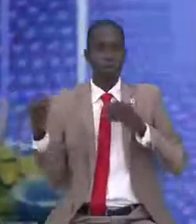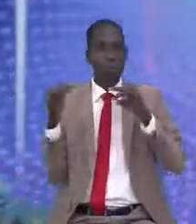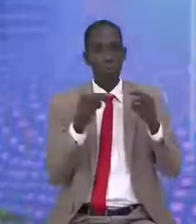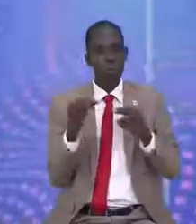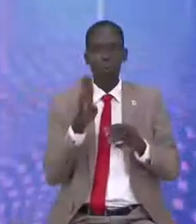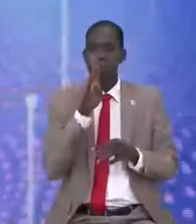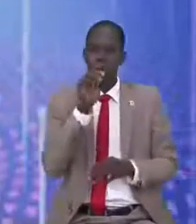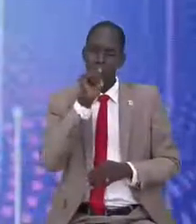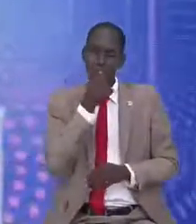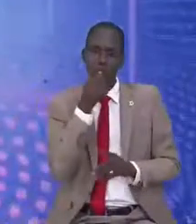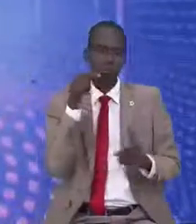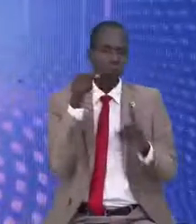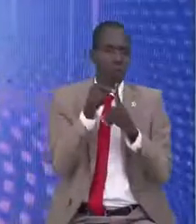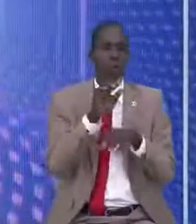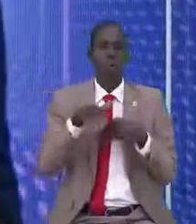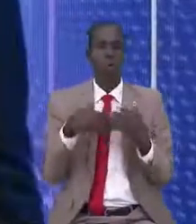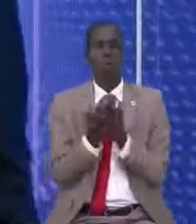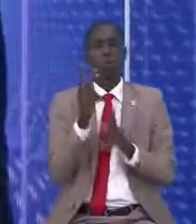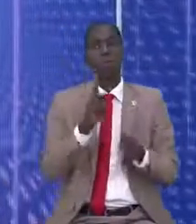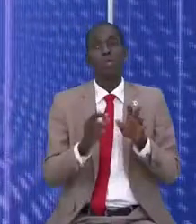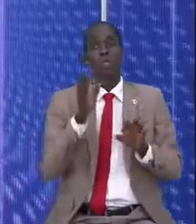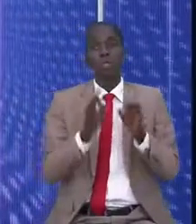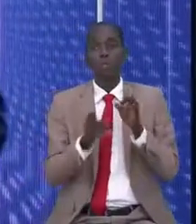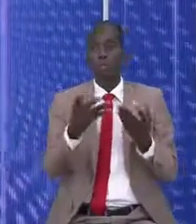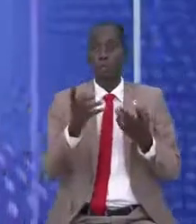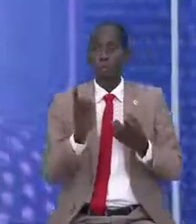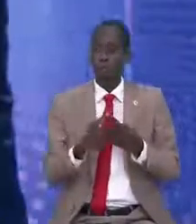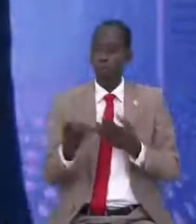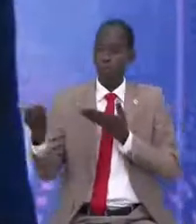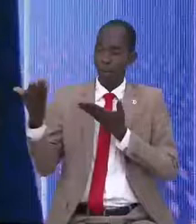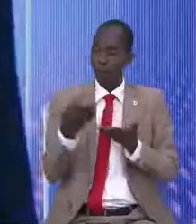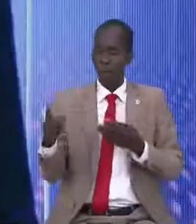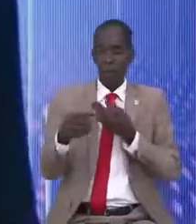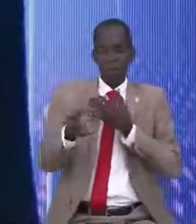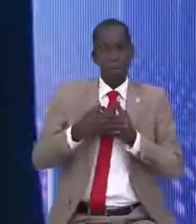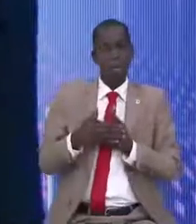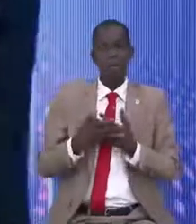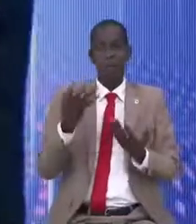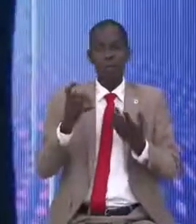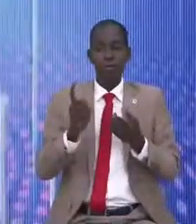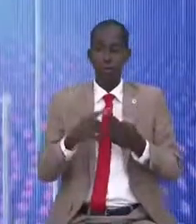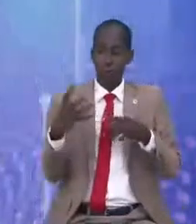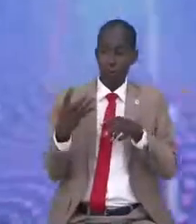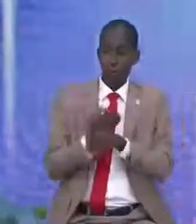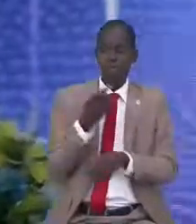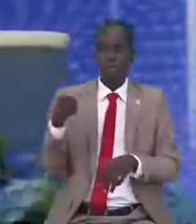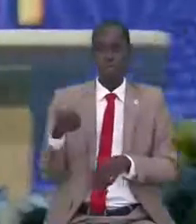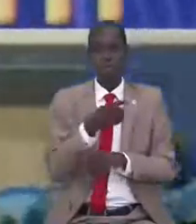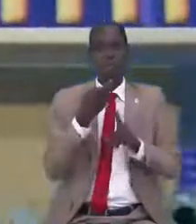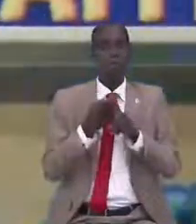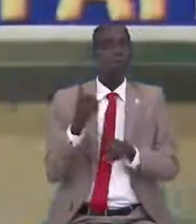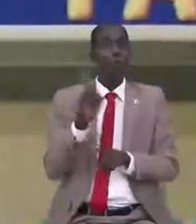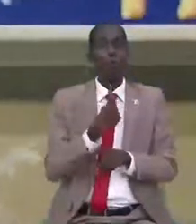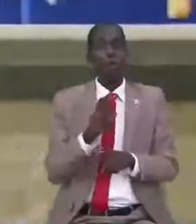de patience envers tous. Si vous allez les réveiller, si vous allez les faire sortir de là où ils